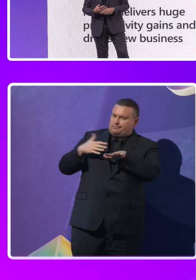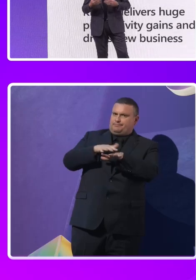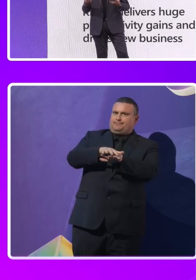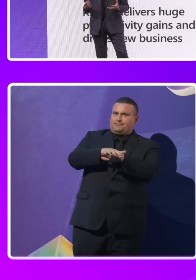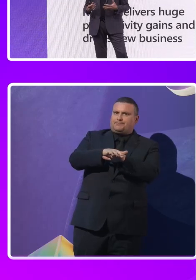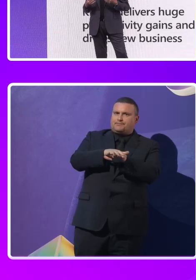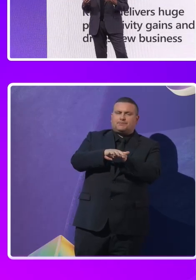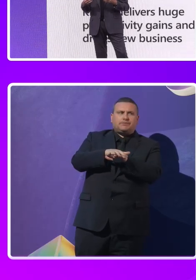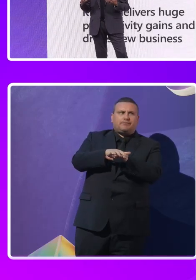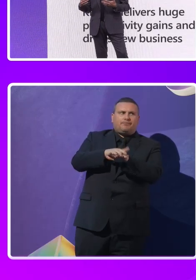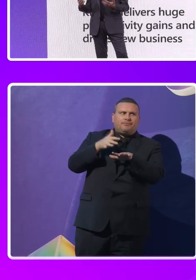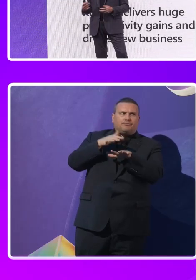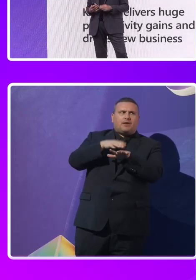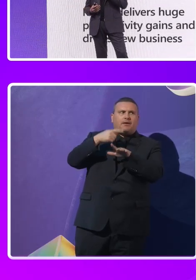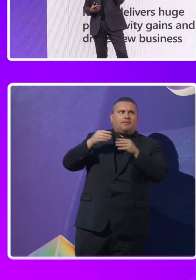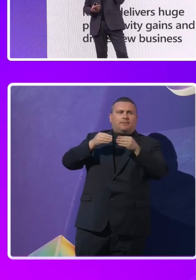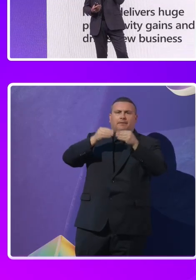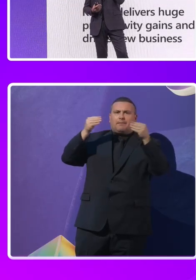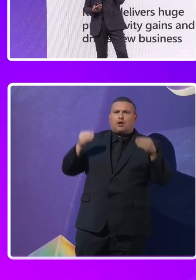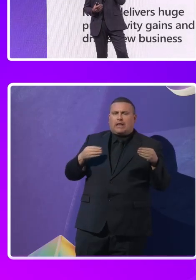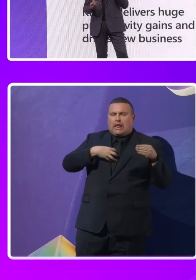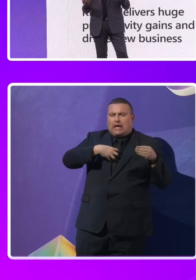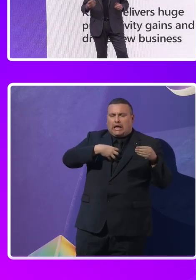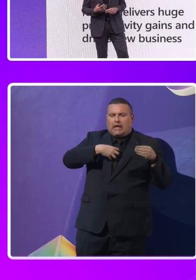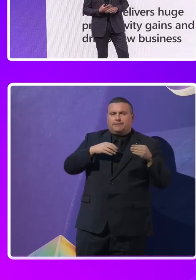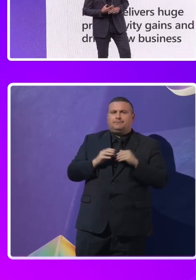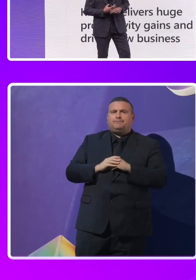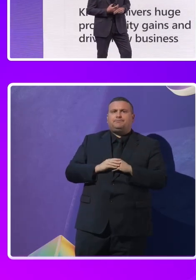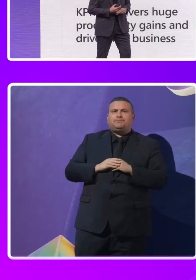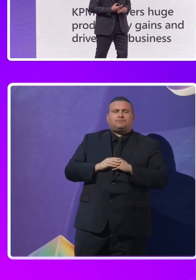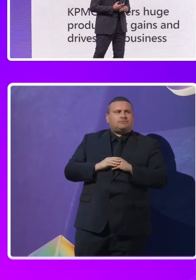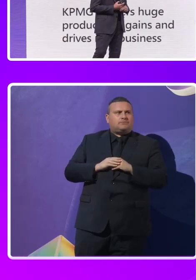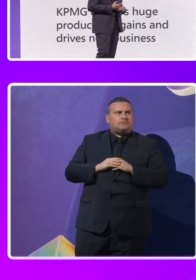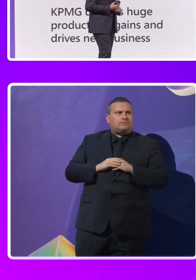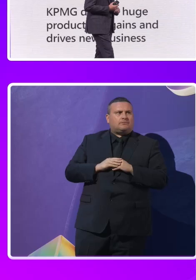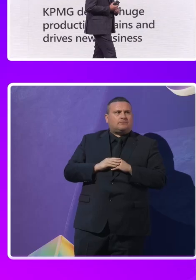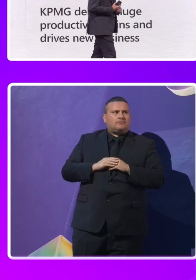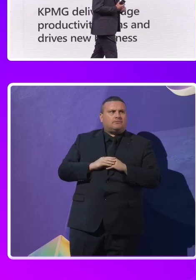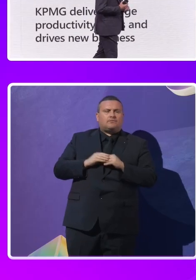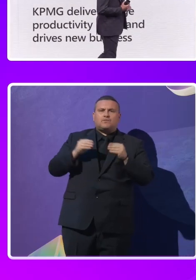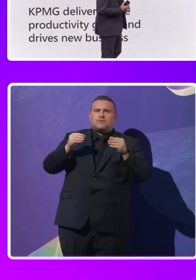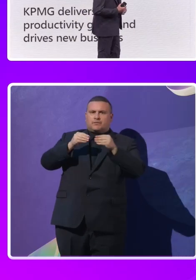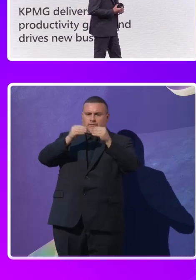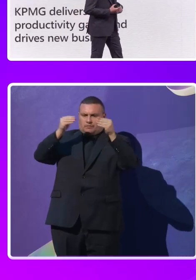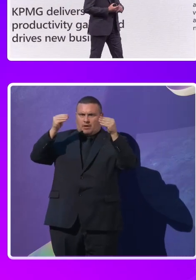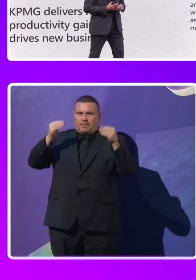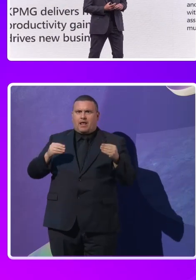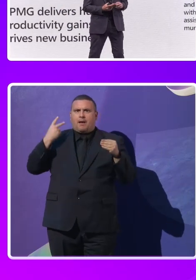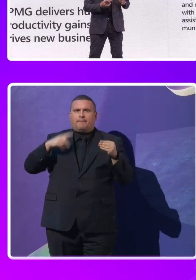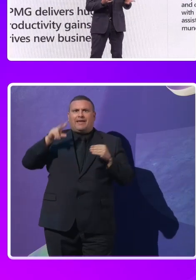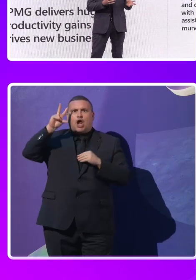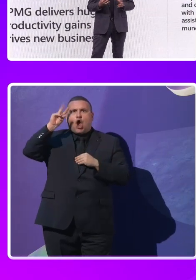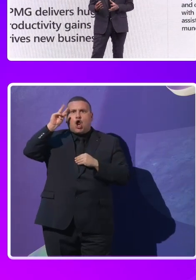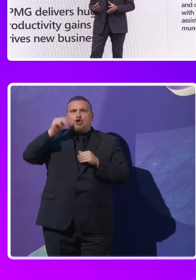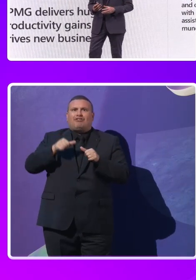proprio portale interno di ricerca Scusate della della Knowledge base passando